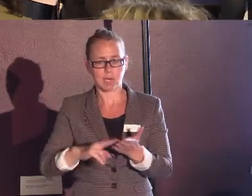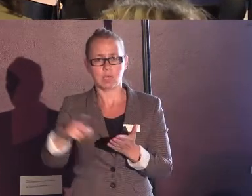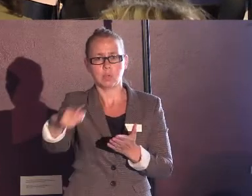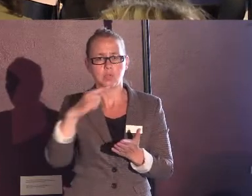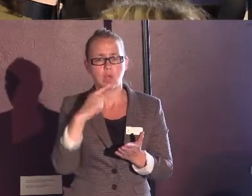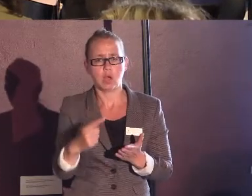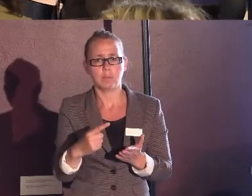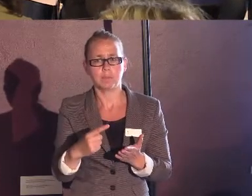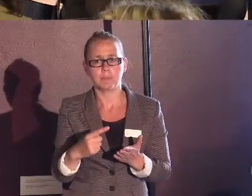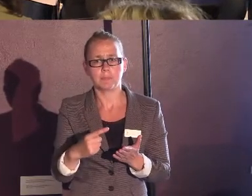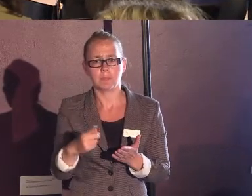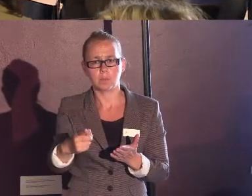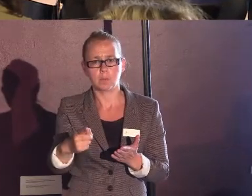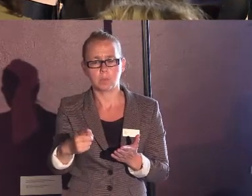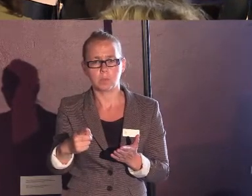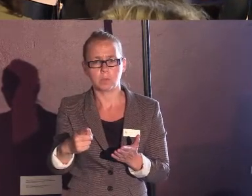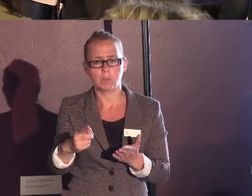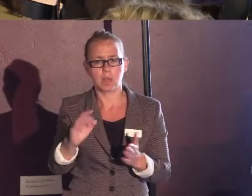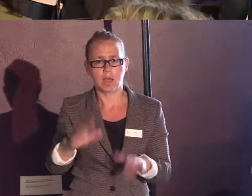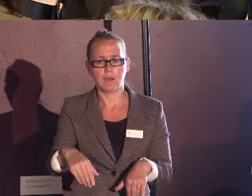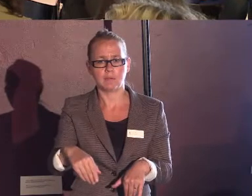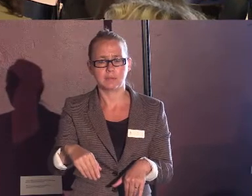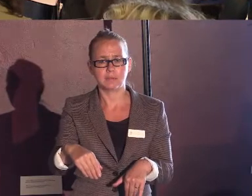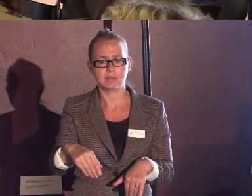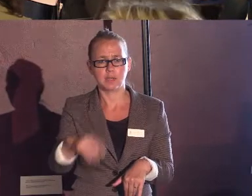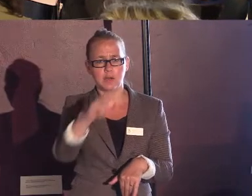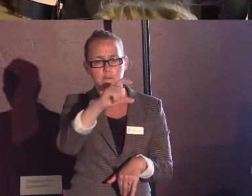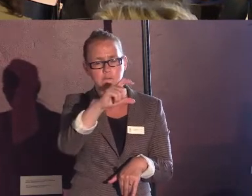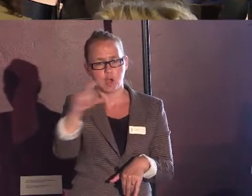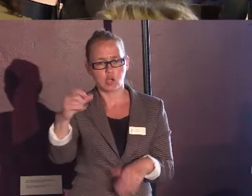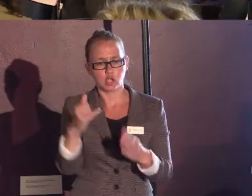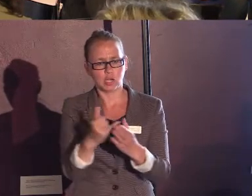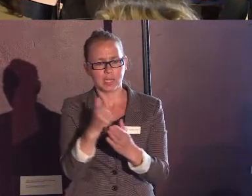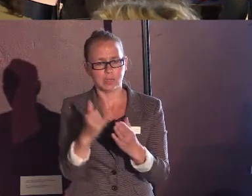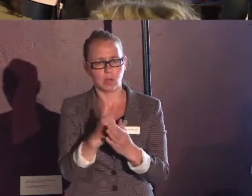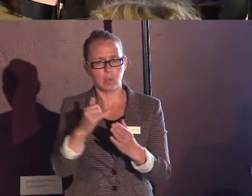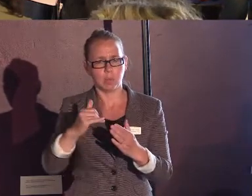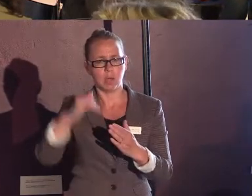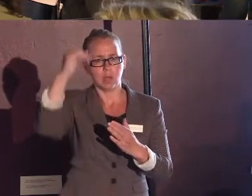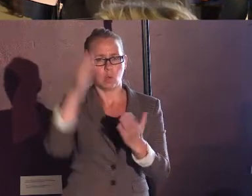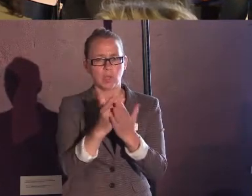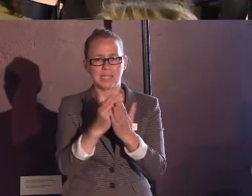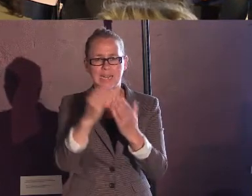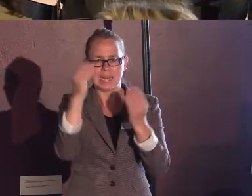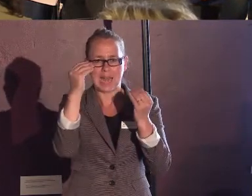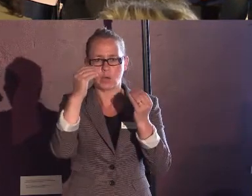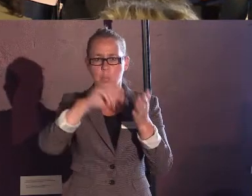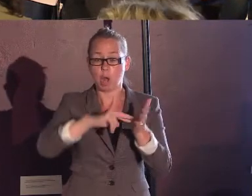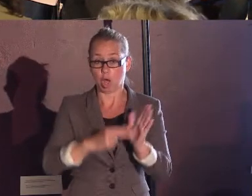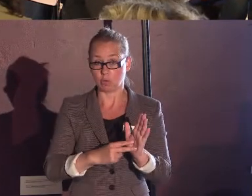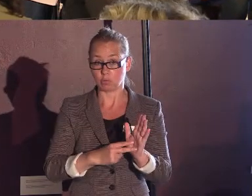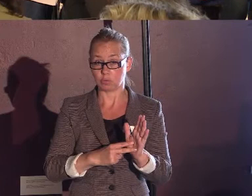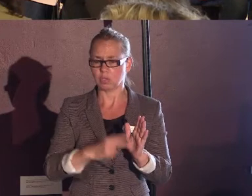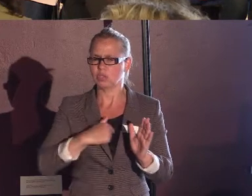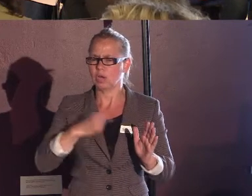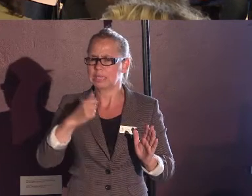nämnde att ni har... att ni har haft entreprenörskap inom högskolorna och i läroplaner.